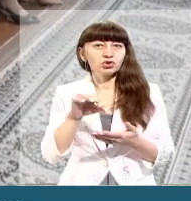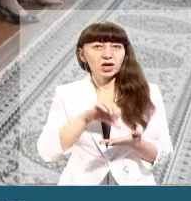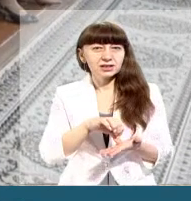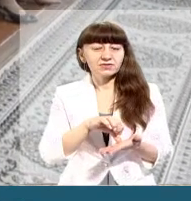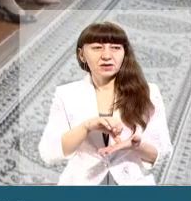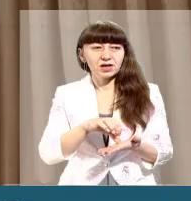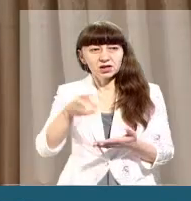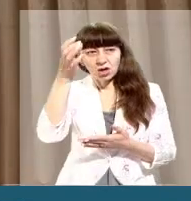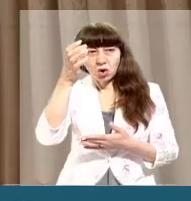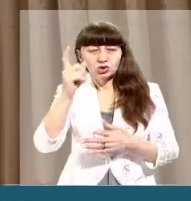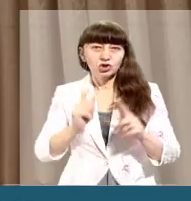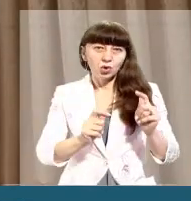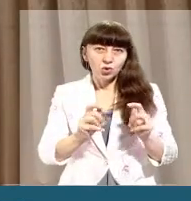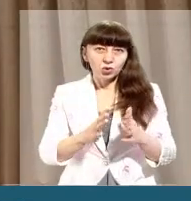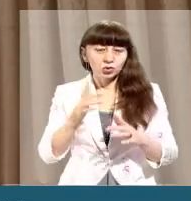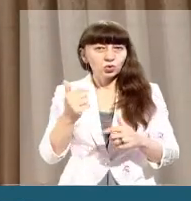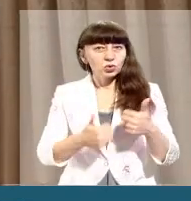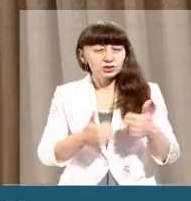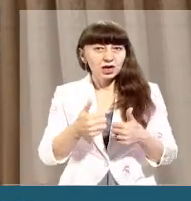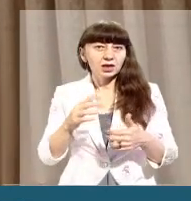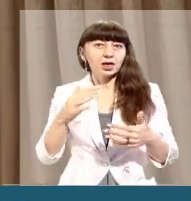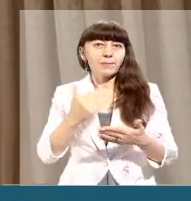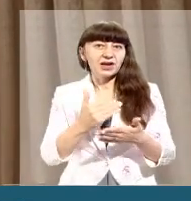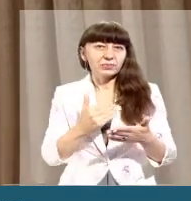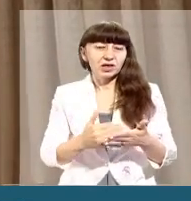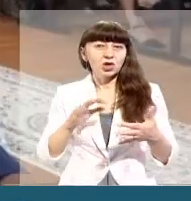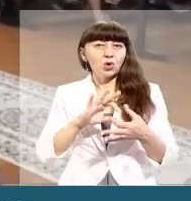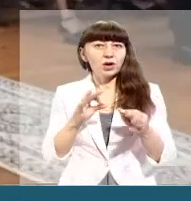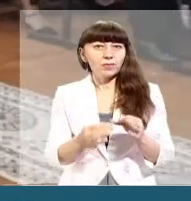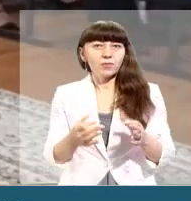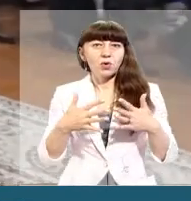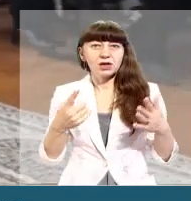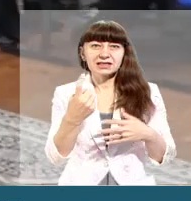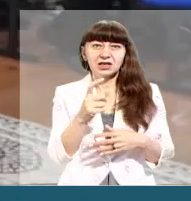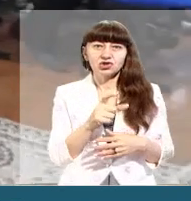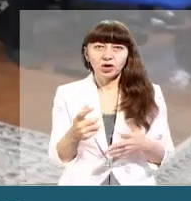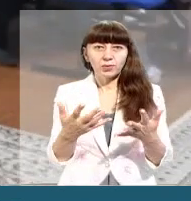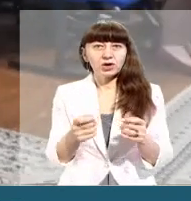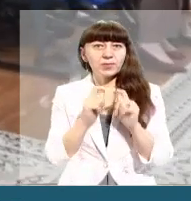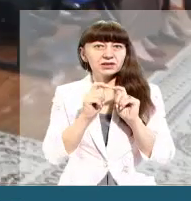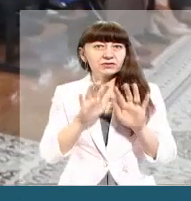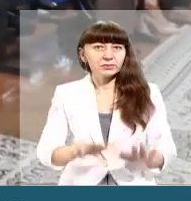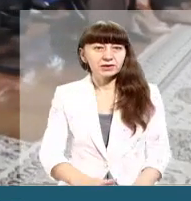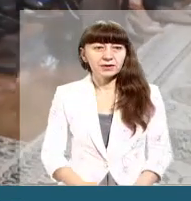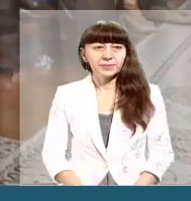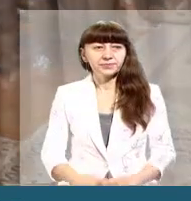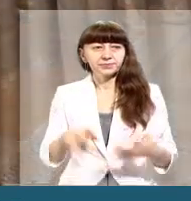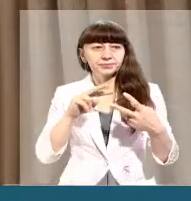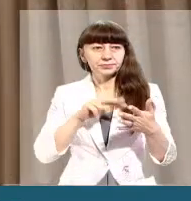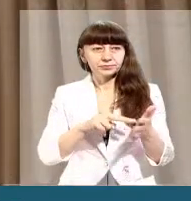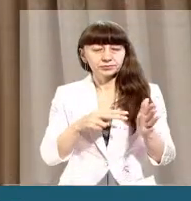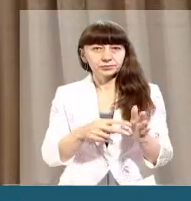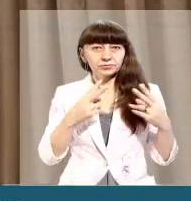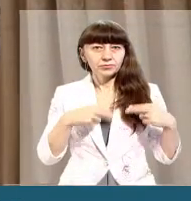приняли участие в научных конкурсах и предметных олимпиадах. Из них более 100 заняли призовые места. Плановая работа